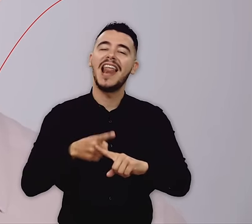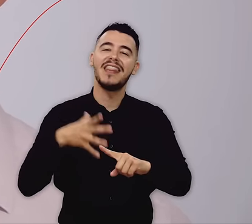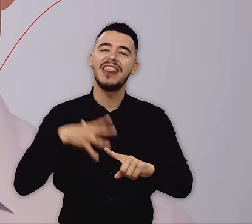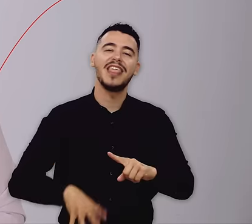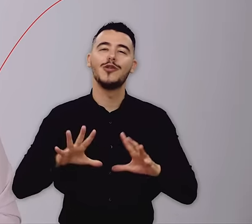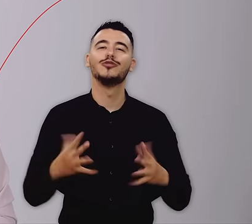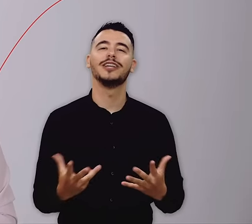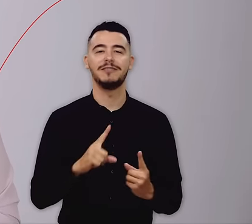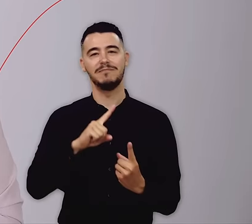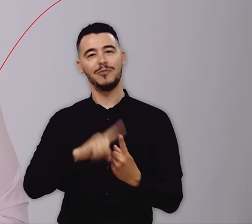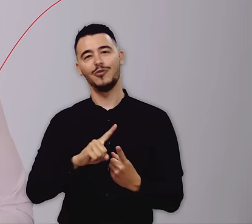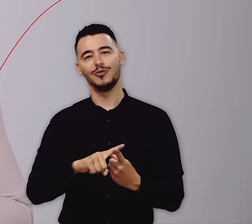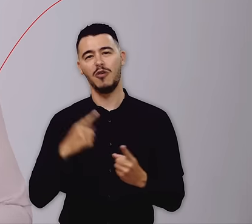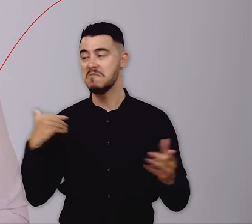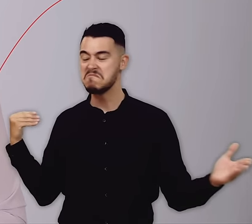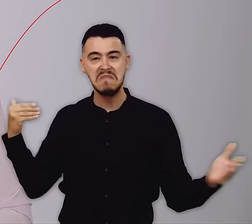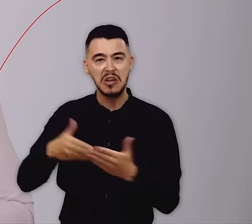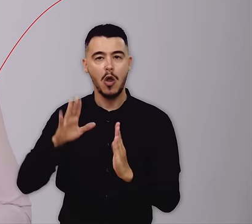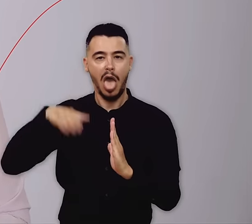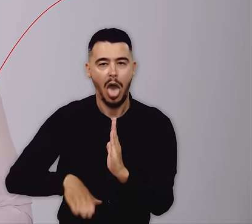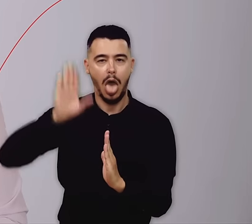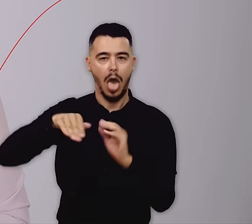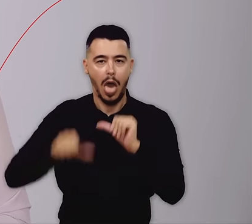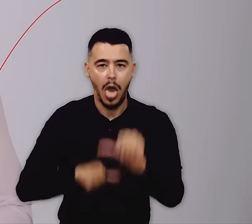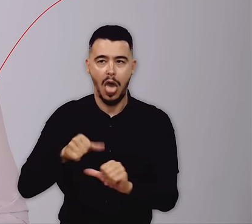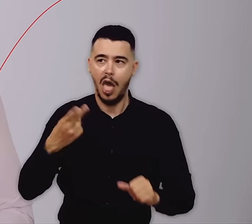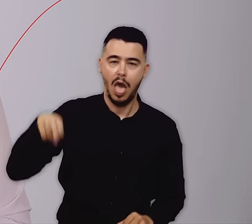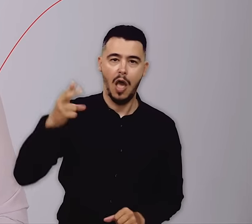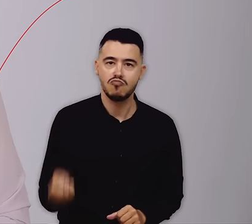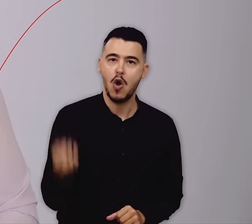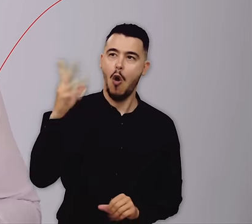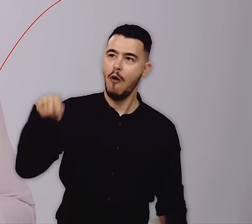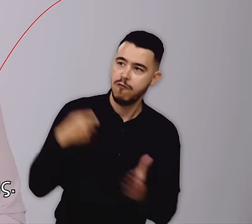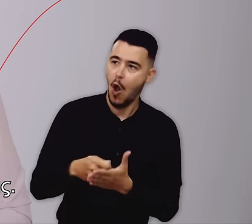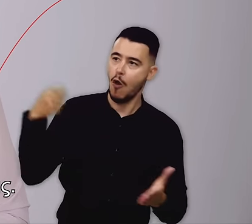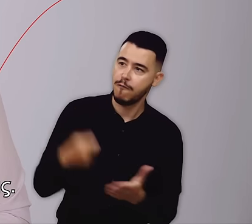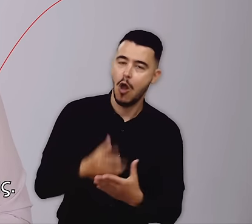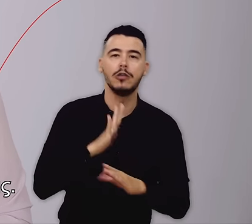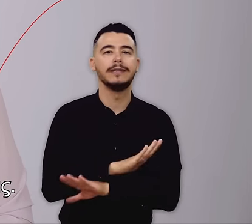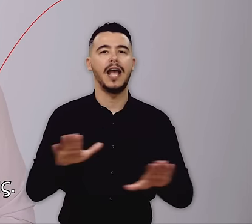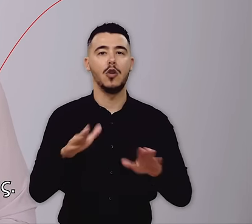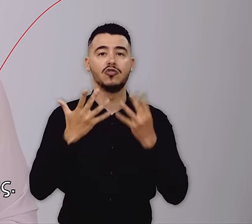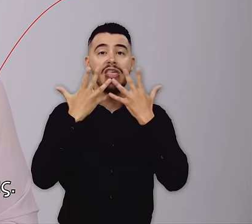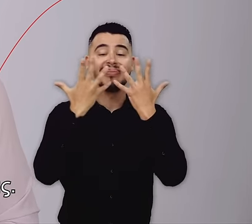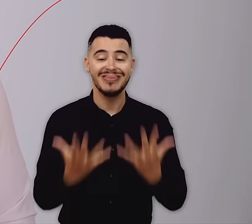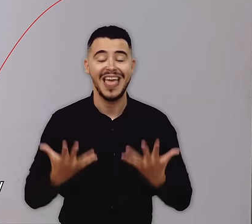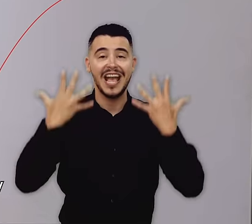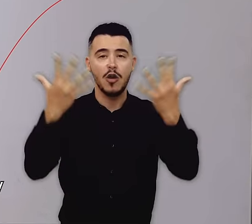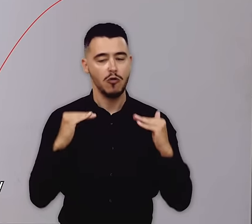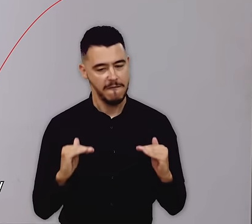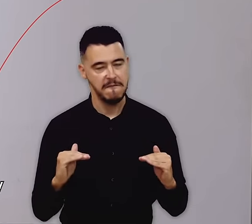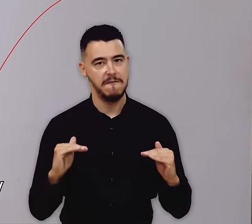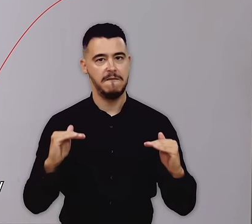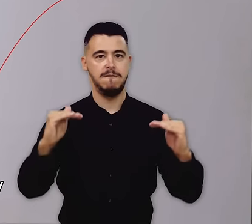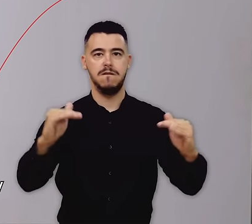θέλουμε. 1. Σταθερό φορολογικό σύστημα για 10 χρόνια. Τέλος στις δυσάρεστες εκπλήξεις.